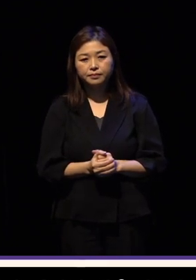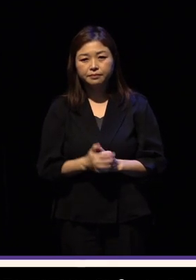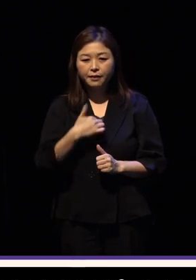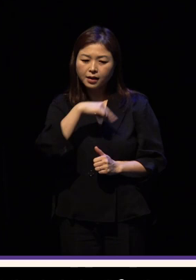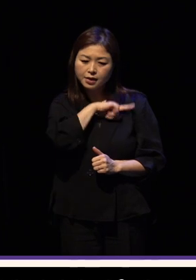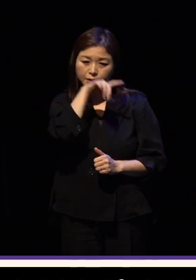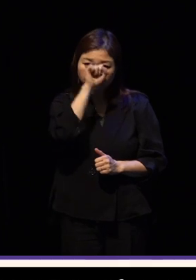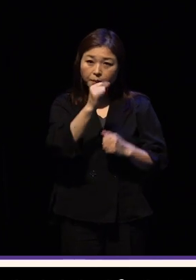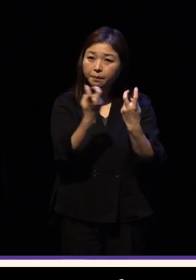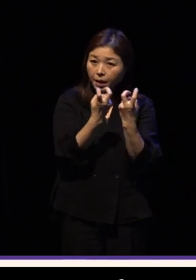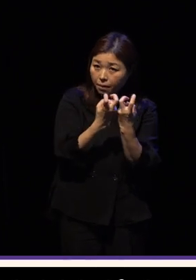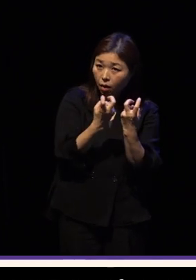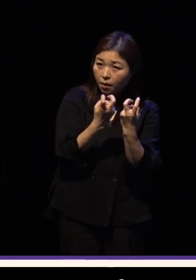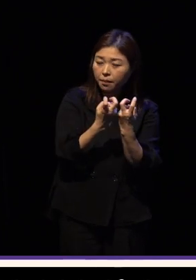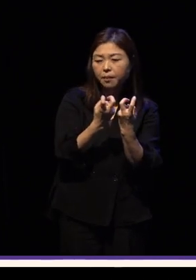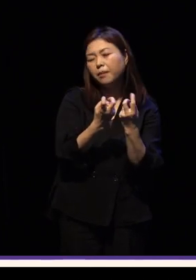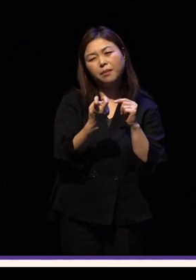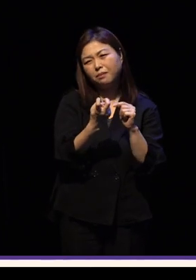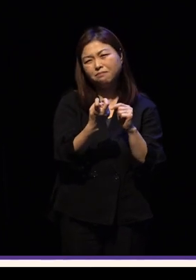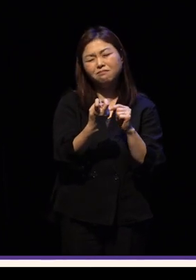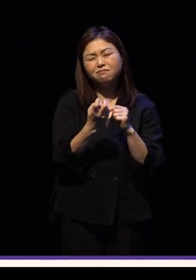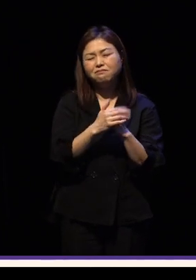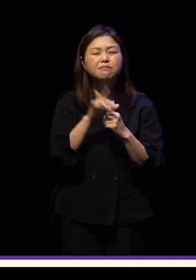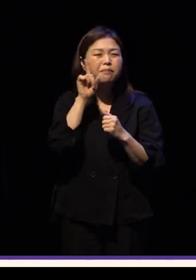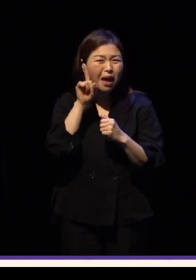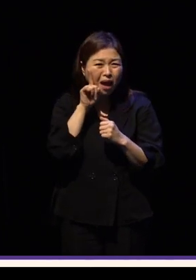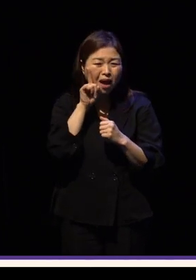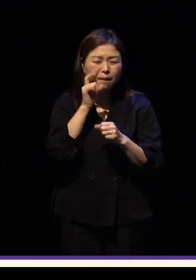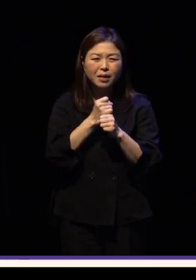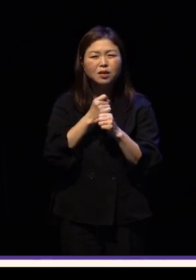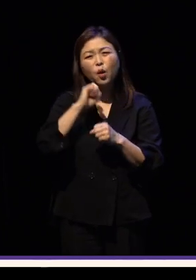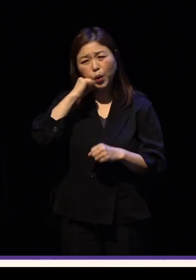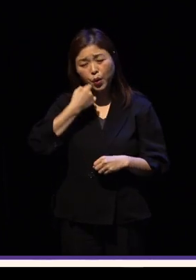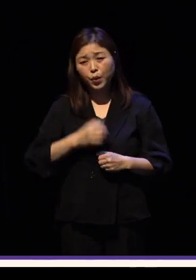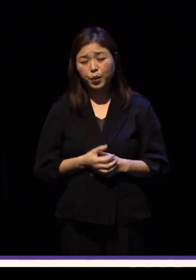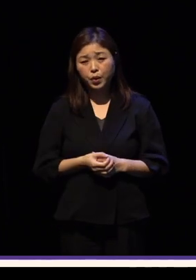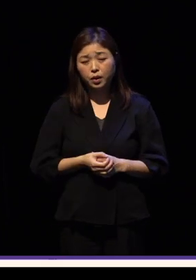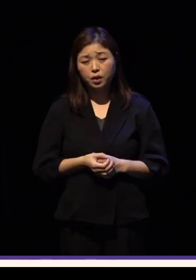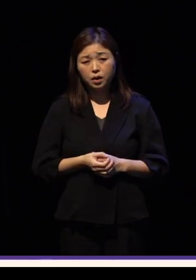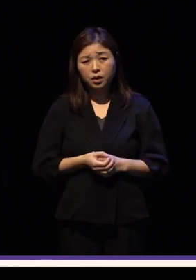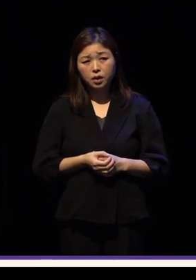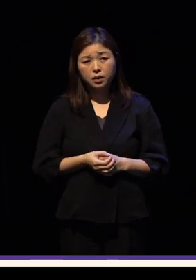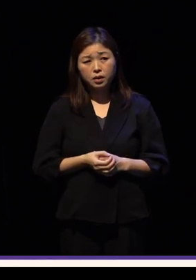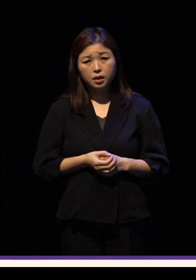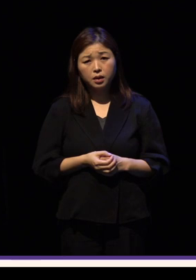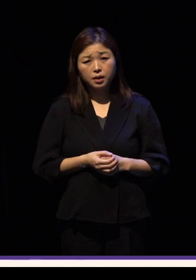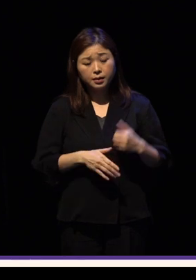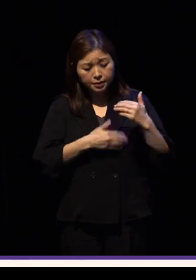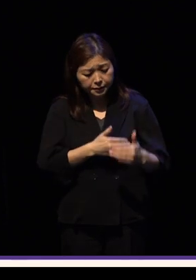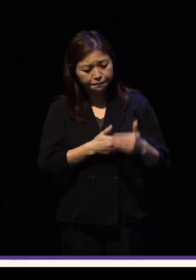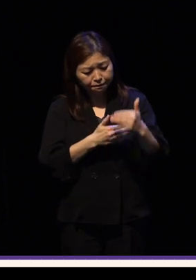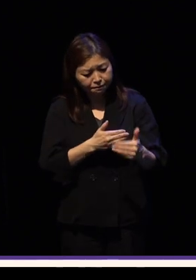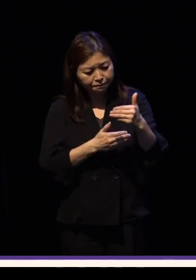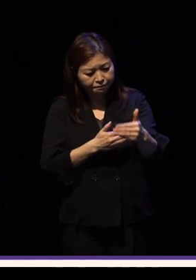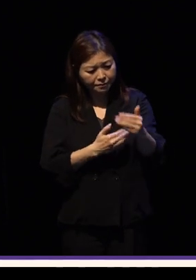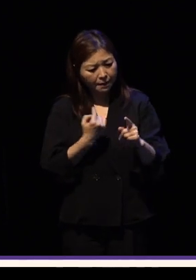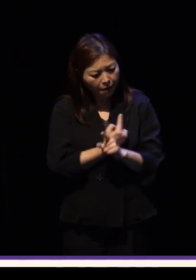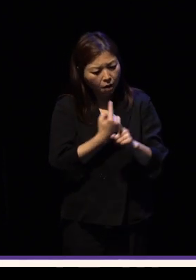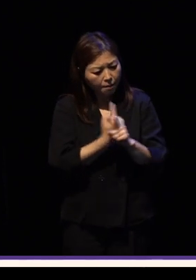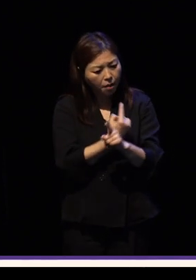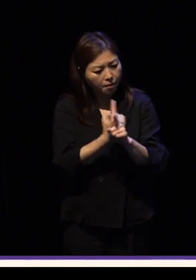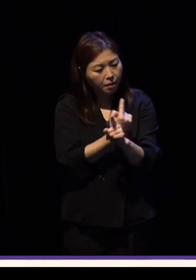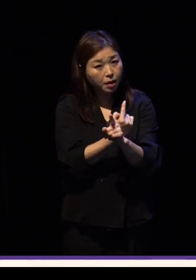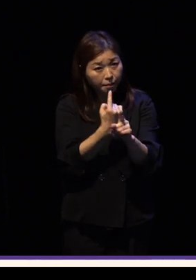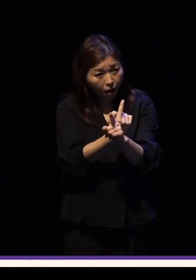방법이 있다라고 생각하지는 않습니다. 우리가 이런 과정을 통해서 보완하고 또